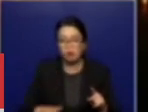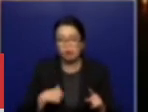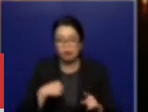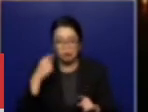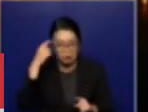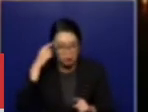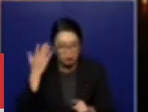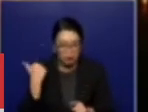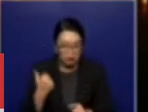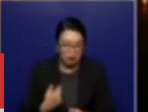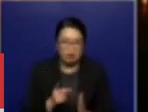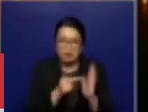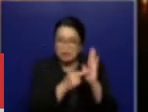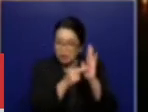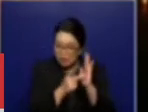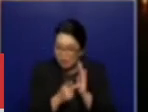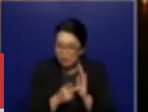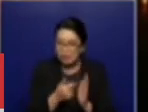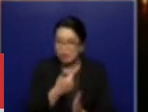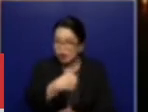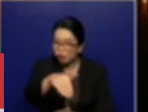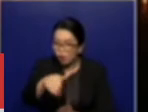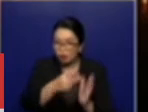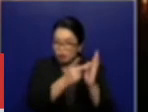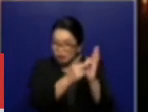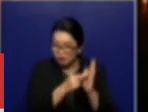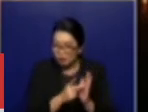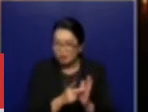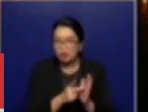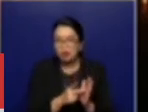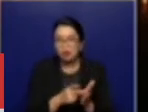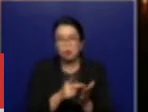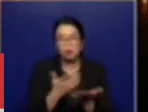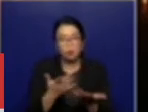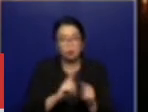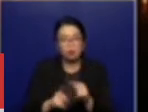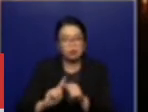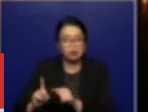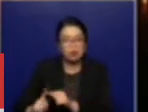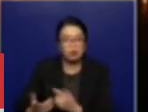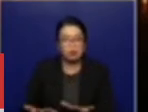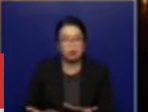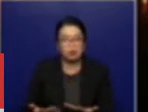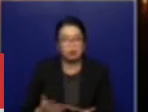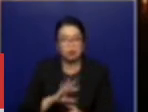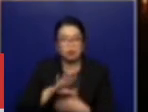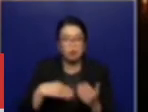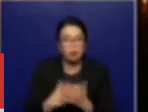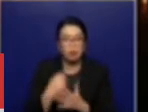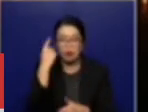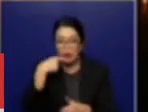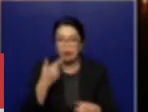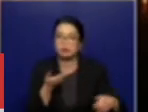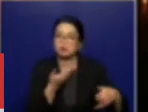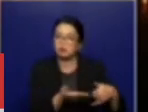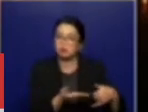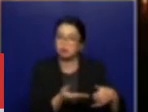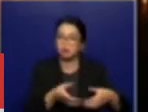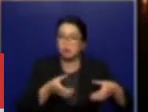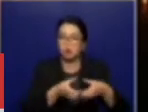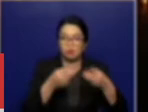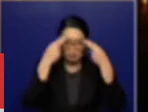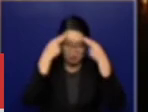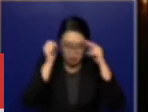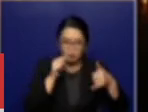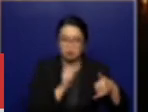การก่อนหนี้กู้เงินอีกหลายล้านล้านบาทนะครับทั้งหมดเกิดจากฝีมือของพลเอกประยุทธ์กับพวกนะครับ